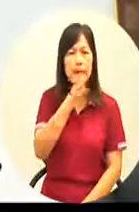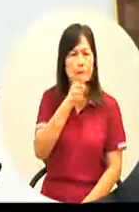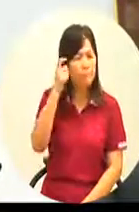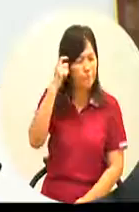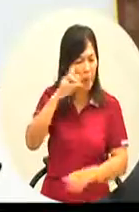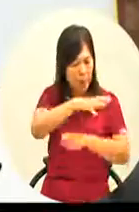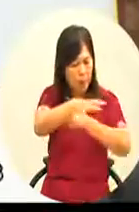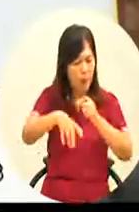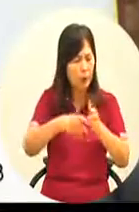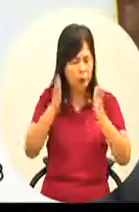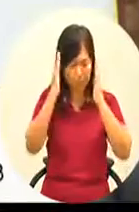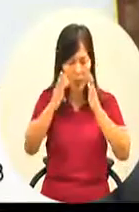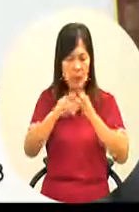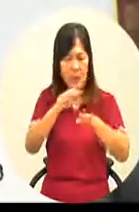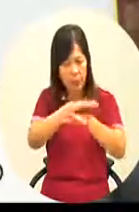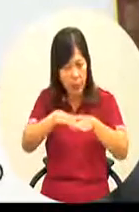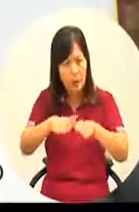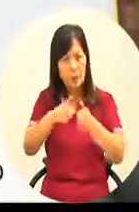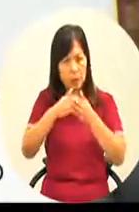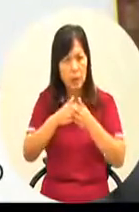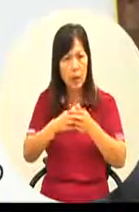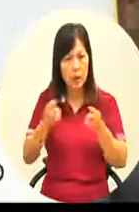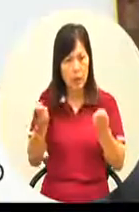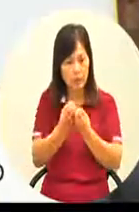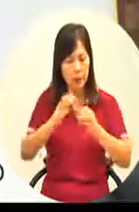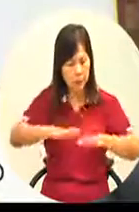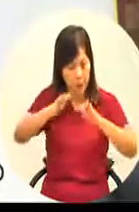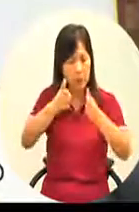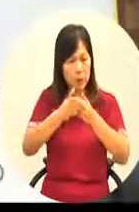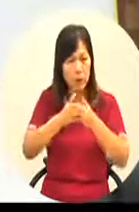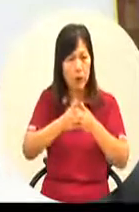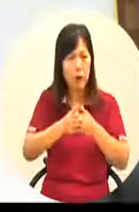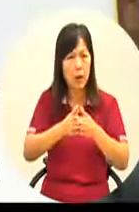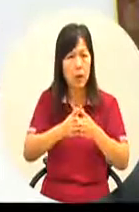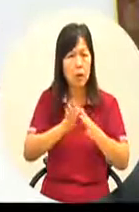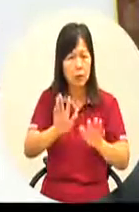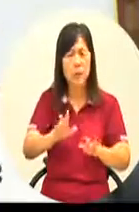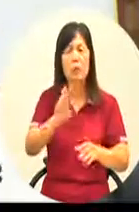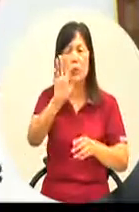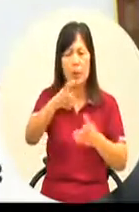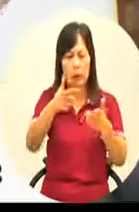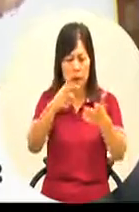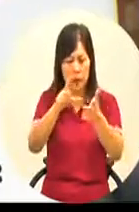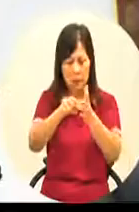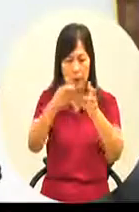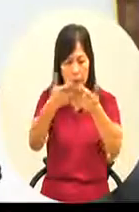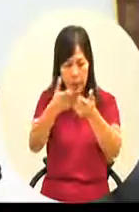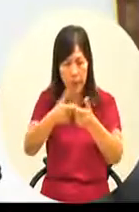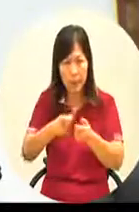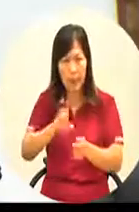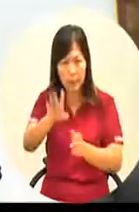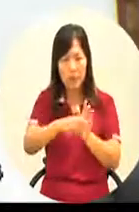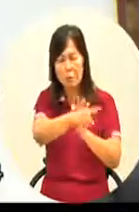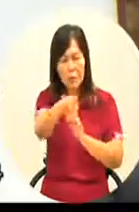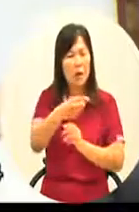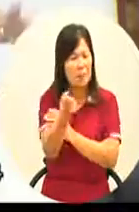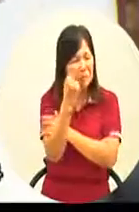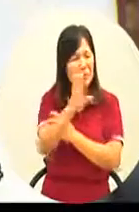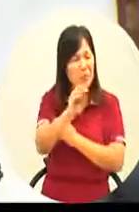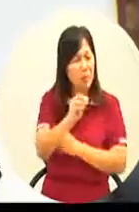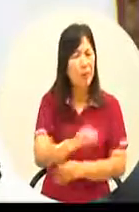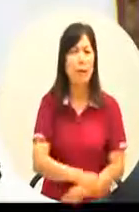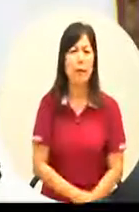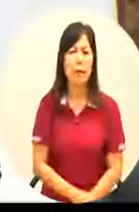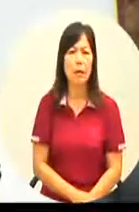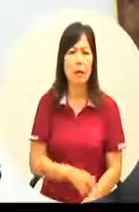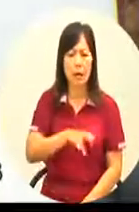正义、环境安全、环境发展。现在天时地利都来了，就人和而已，你要打拼不打拼而已。要不要把